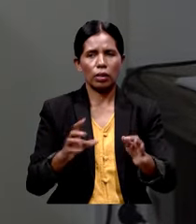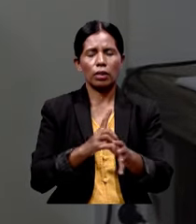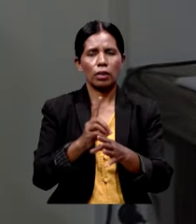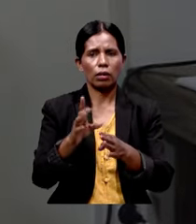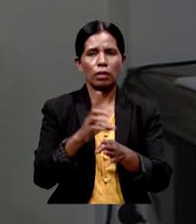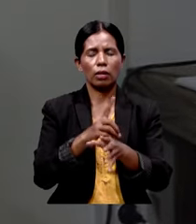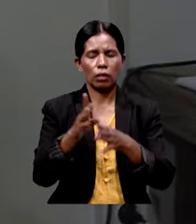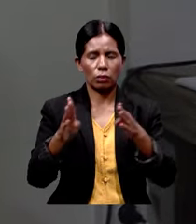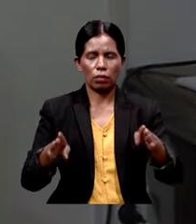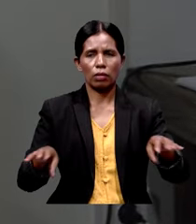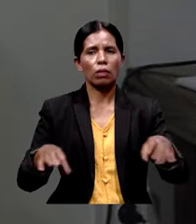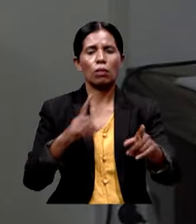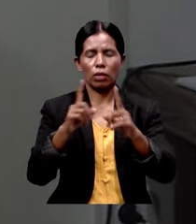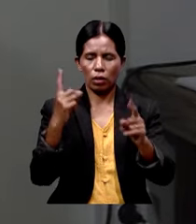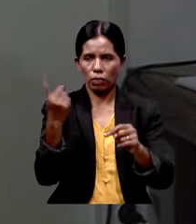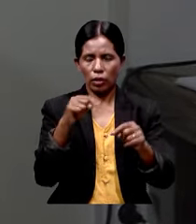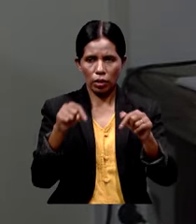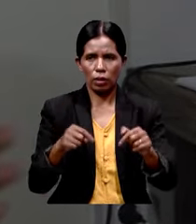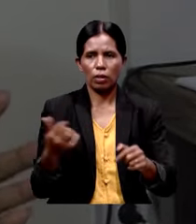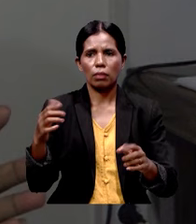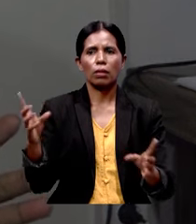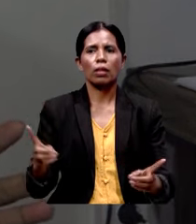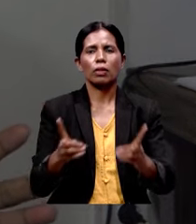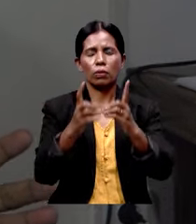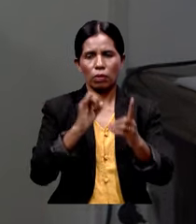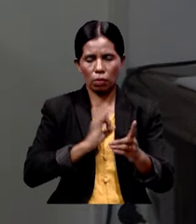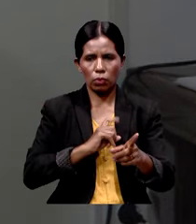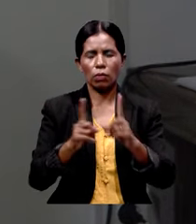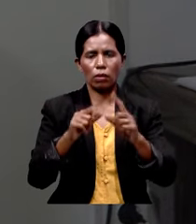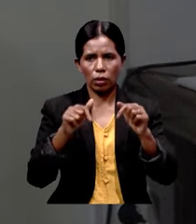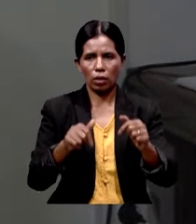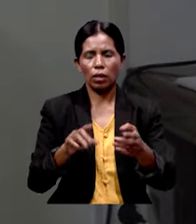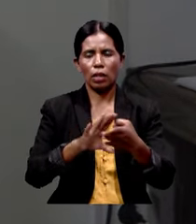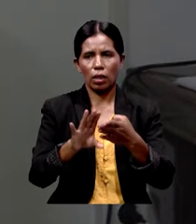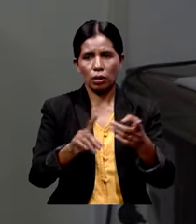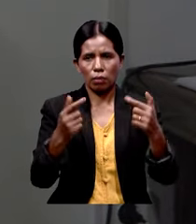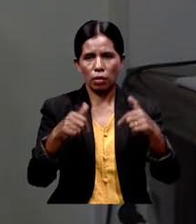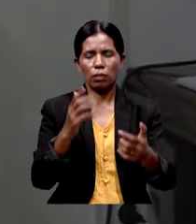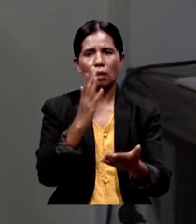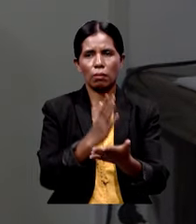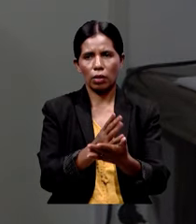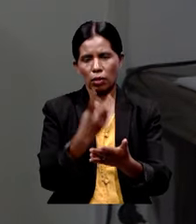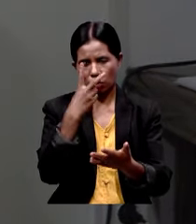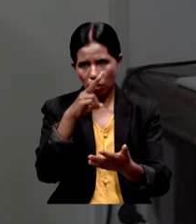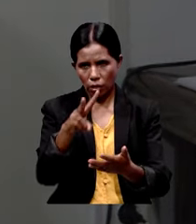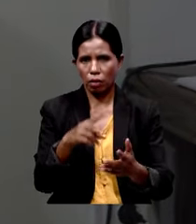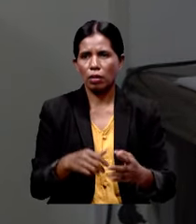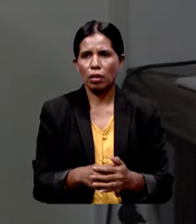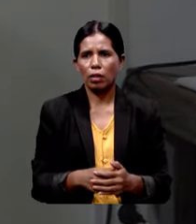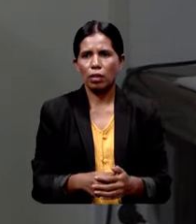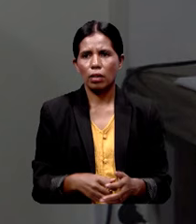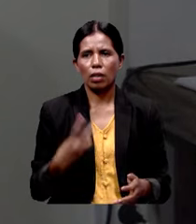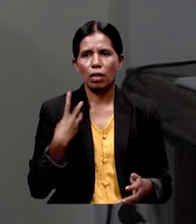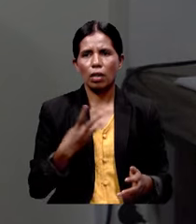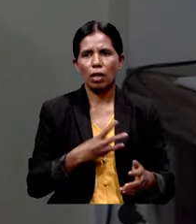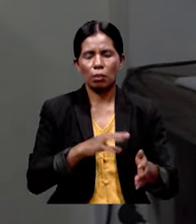nasional rekusuman kwali be beki dane ser mai asor ha mos kwali dane mas pedidu mai ha watu ha para mas ha rela basa nema ami